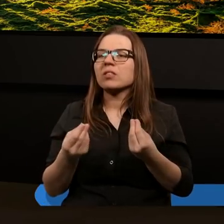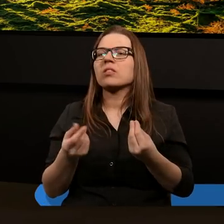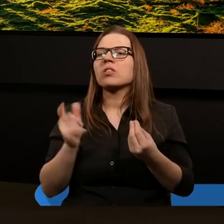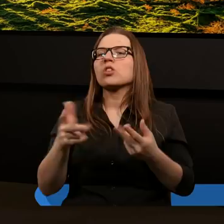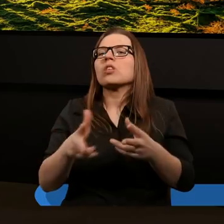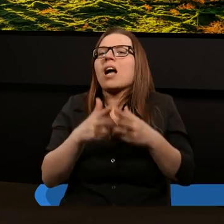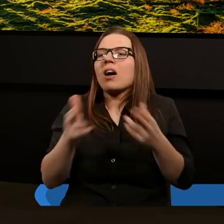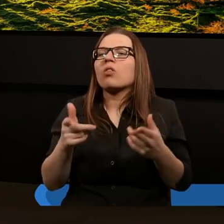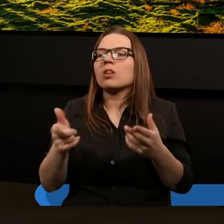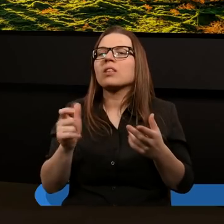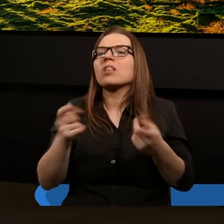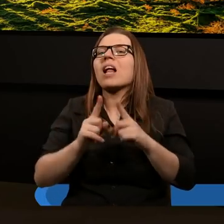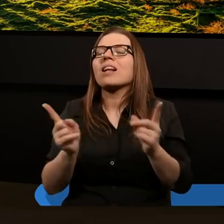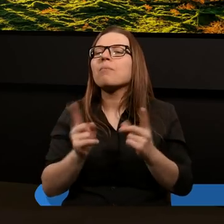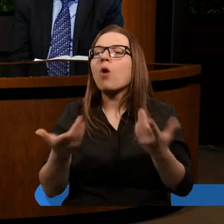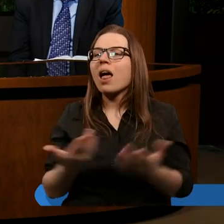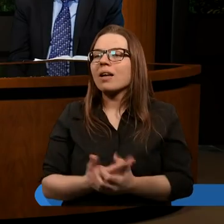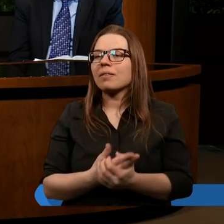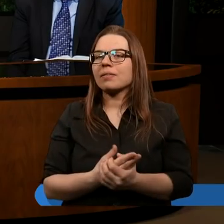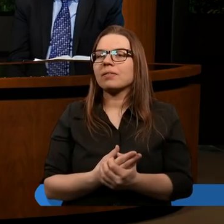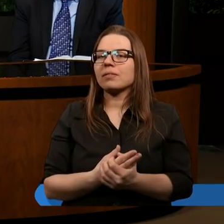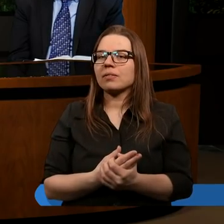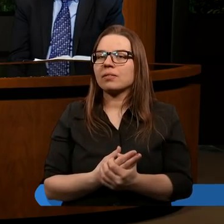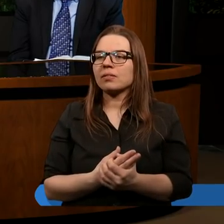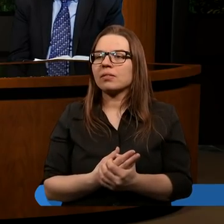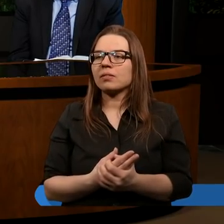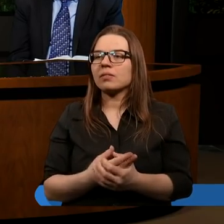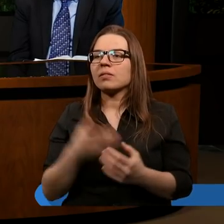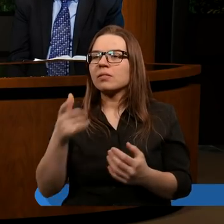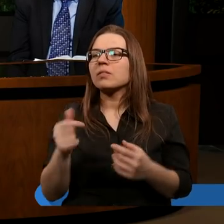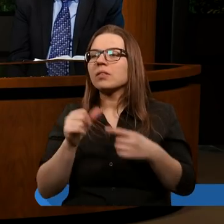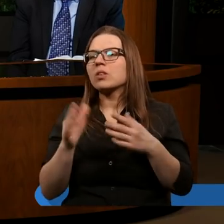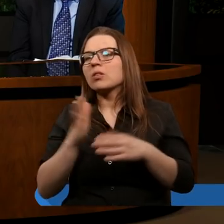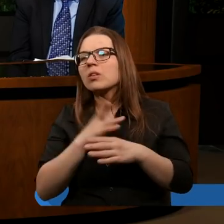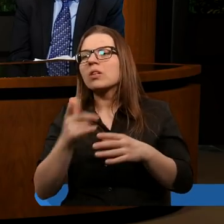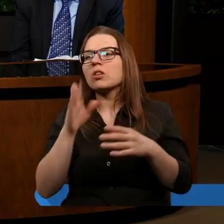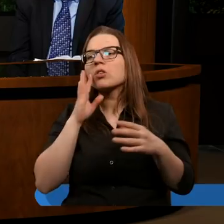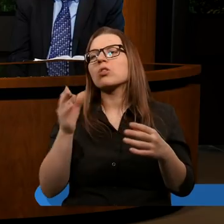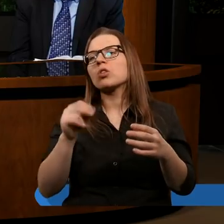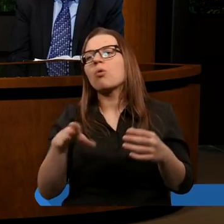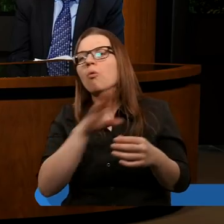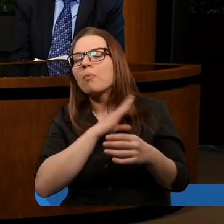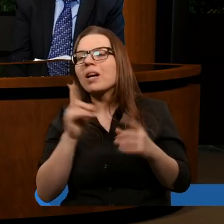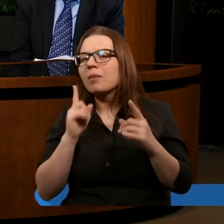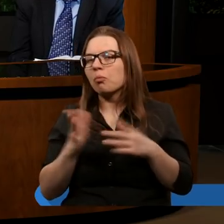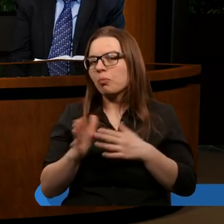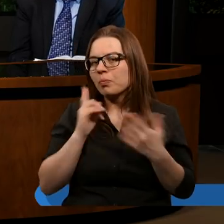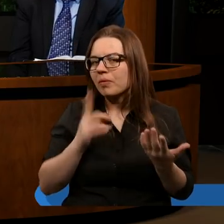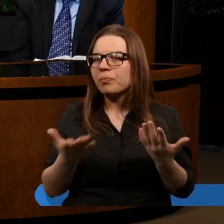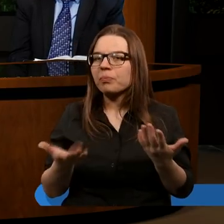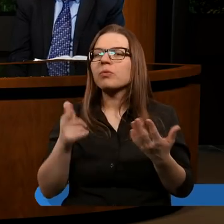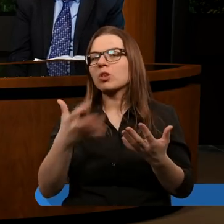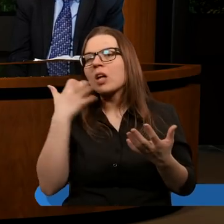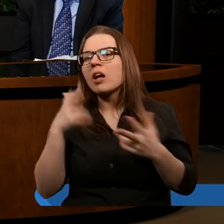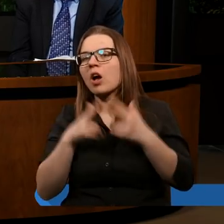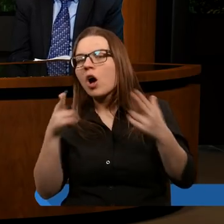Cóż to za okres? Co to za symbole? Można powiedzieć, że chrześcijaństwo powoli zaczęło umierać po prostu, prawda? Ten wcześniejszy